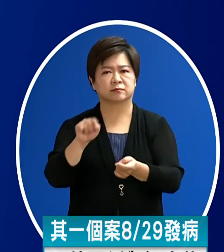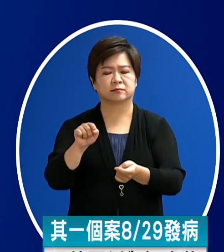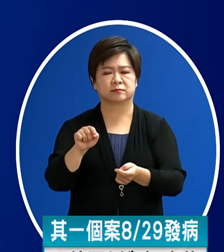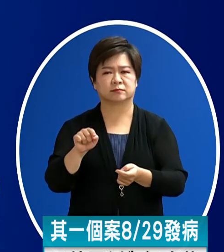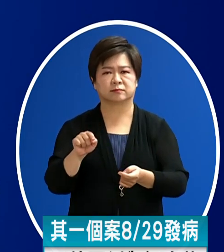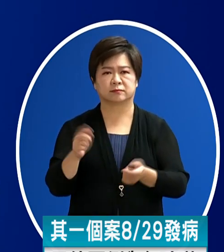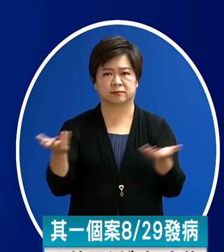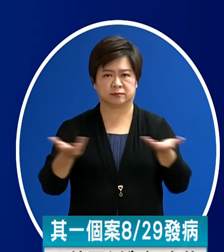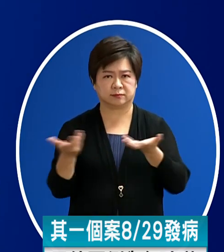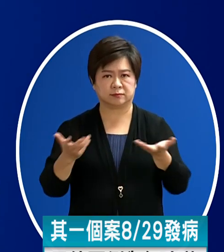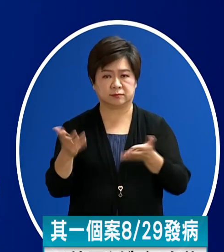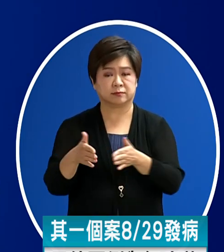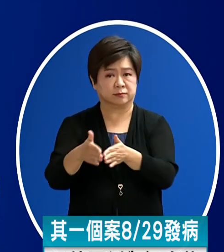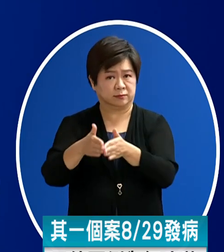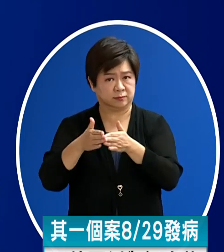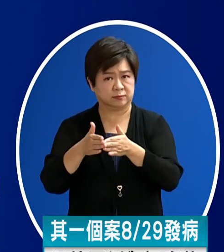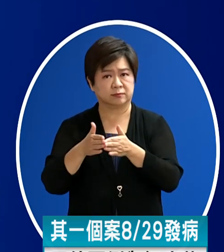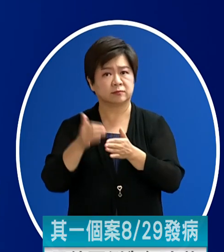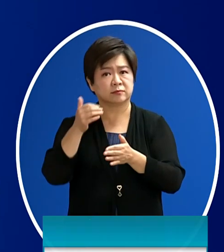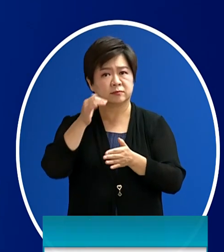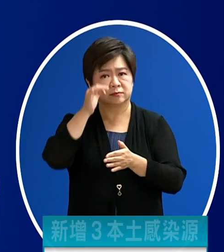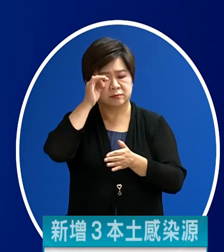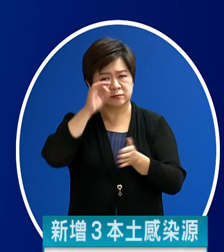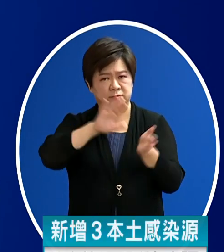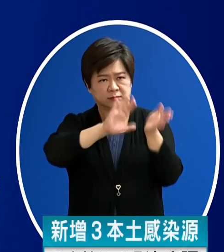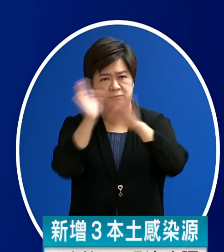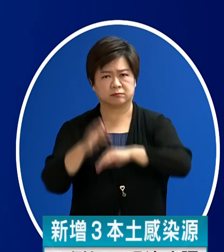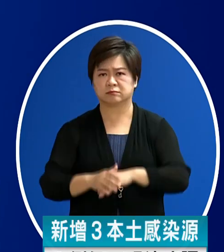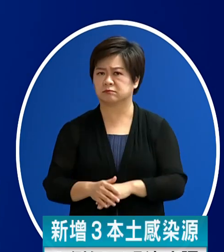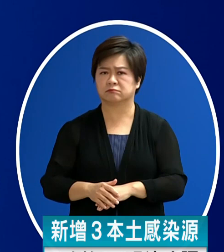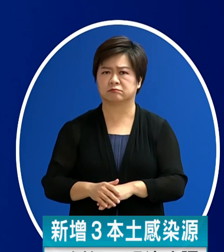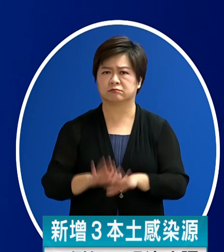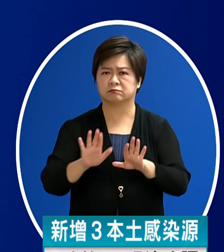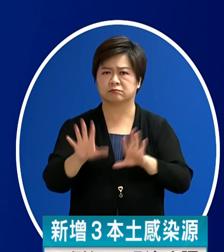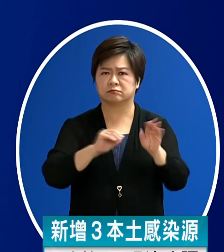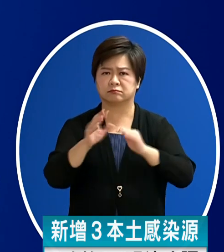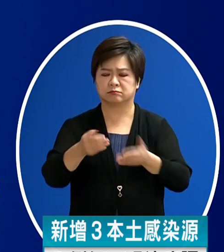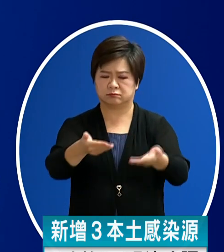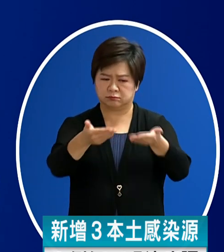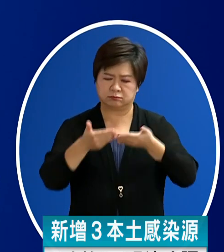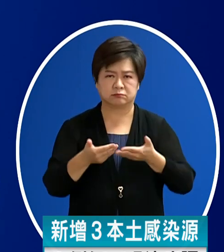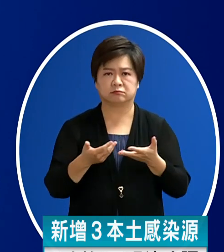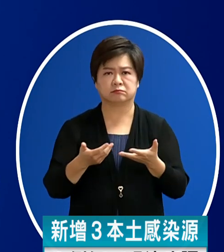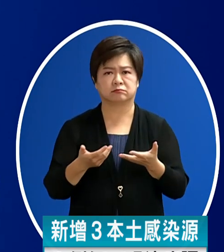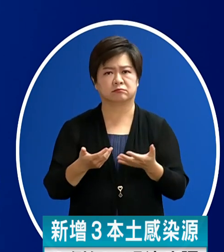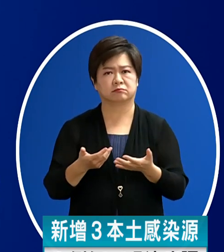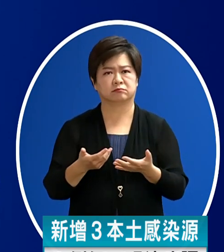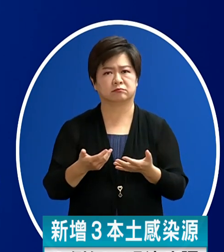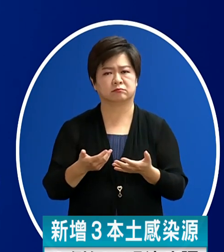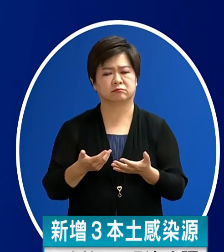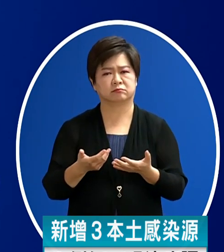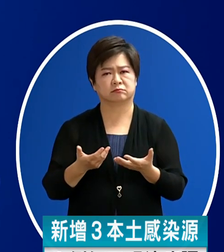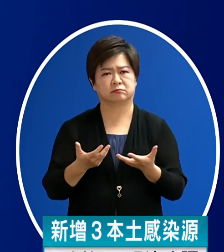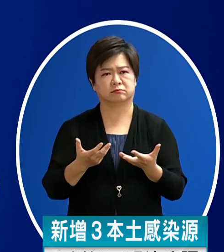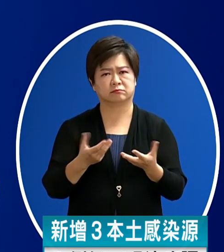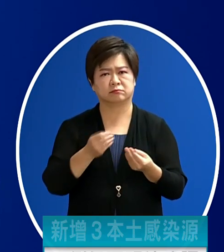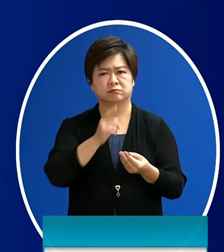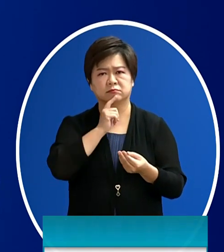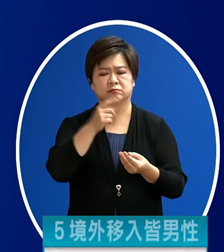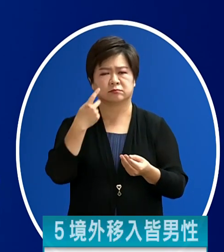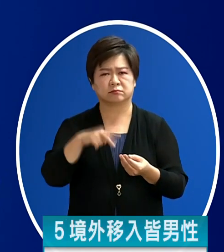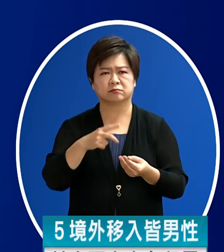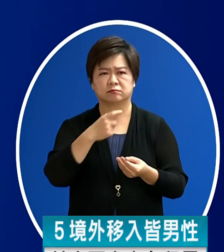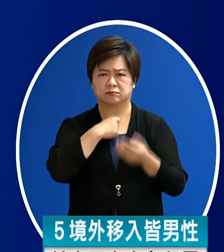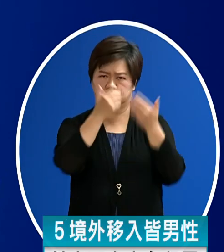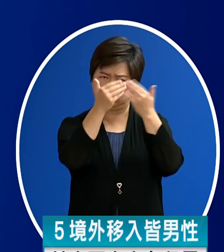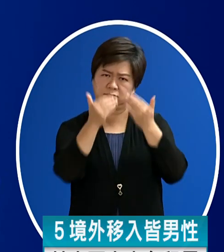会针对有需要的话会就去做，这边并没有说没有做，这个可能要厘清一